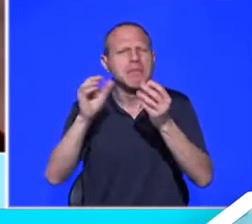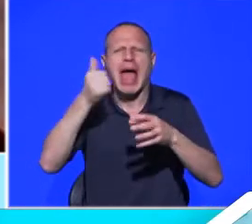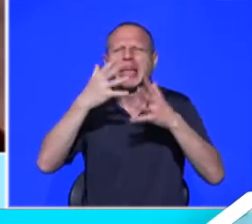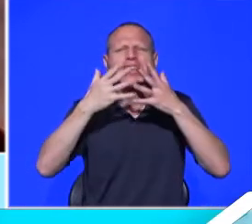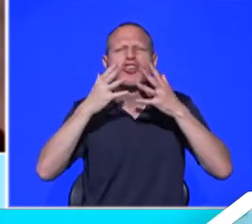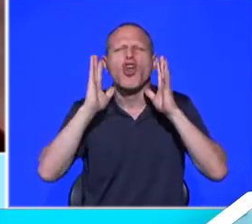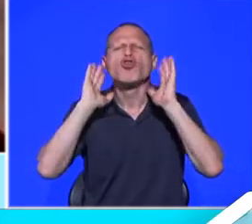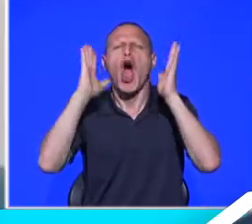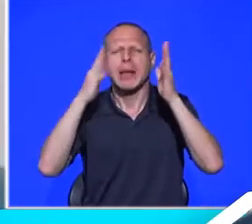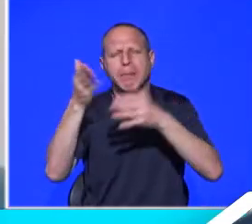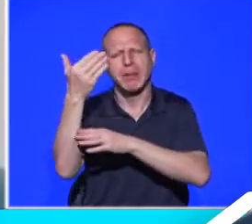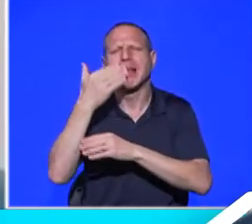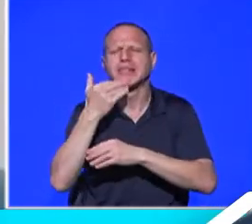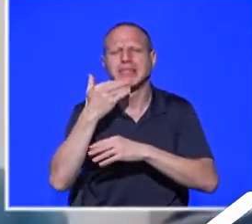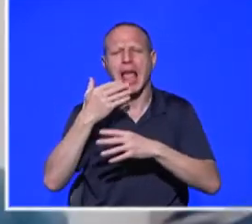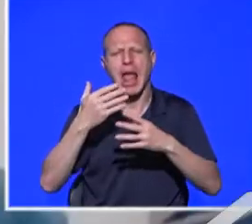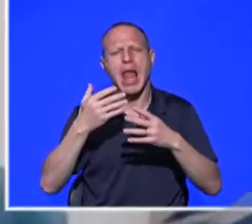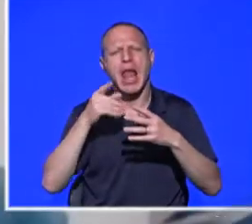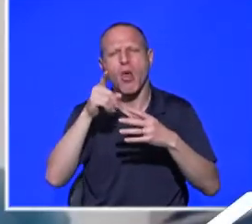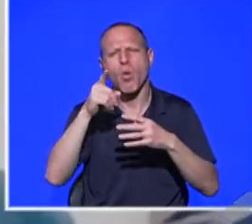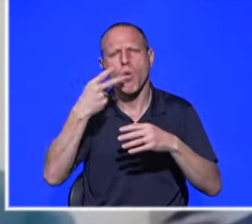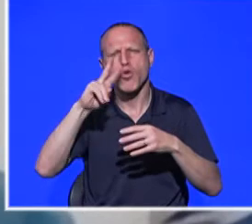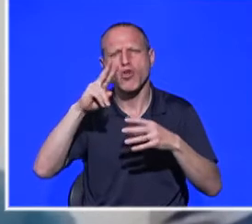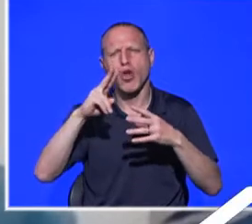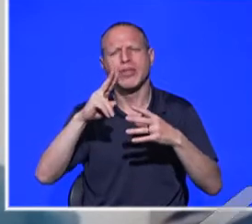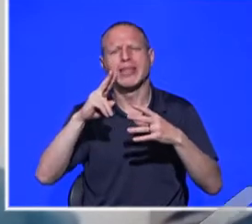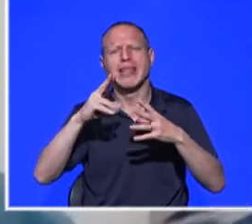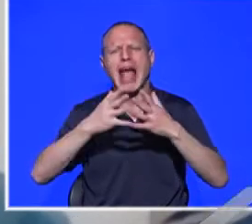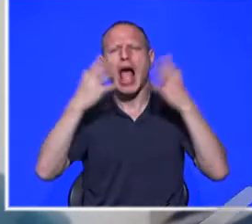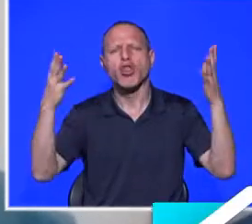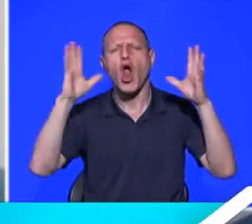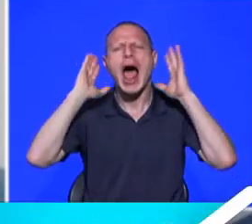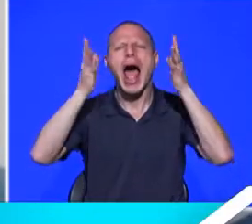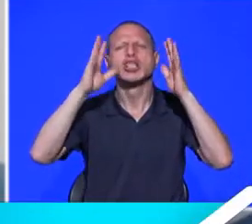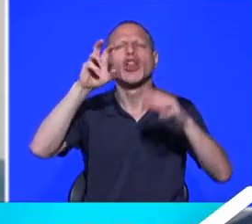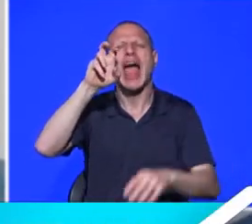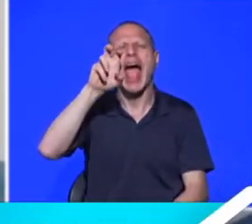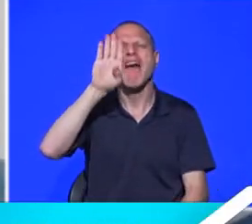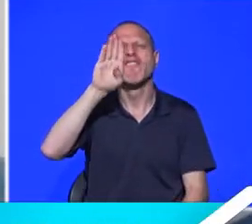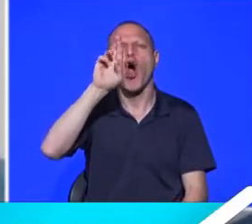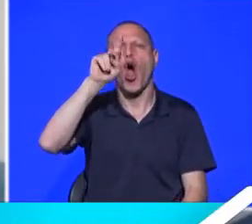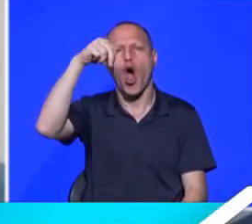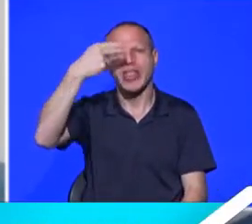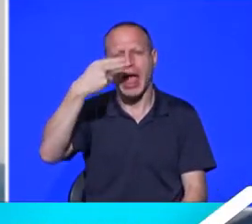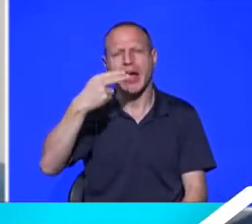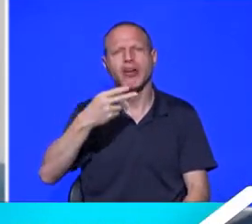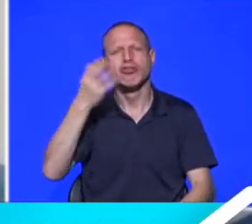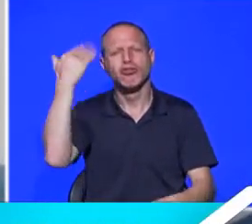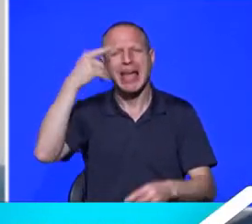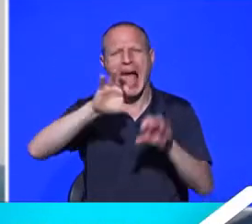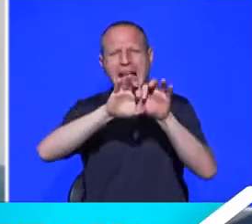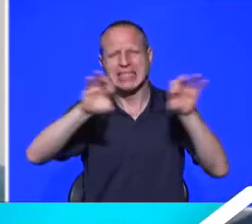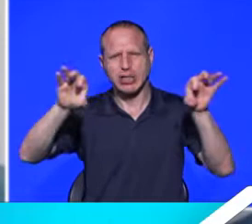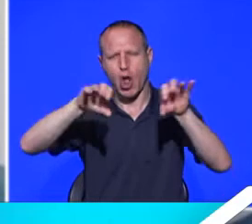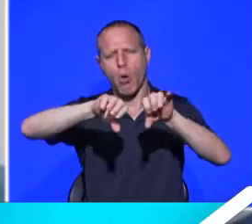בתולדות מדינת ישראל. הוא אסון שנתפס יותר גדול מהאסון בעברונה, מי שזוכר, האסון בערבה שבה נבקע צינור